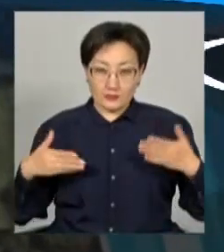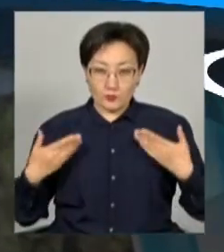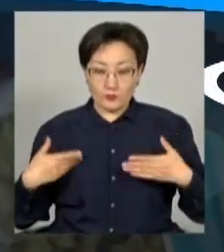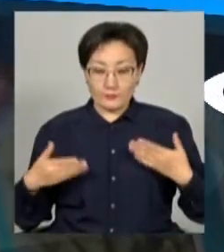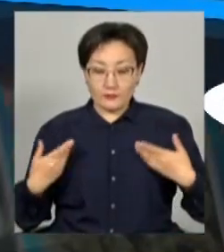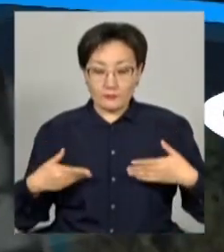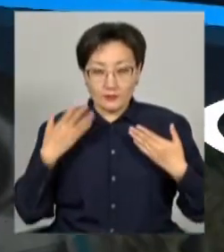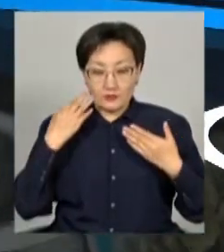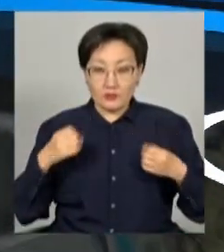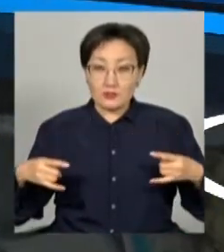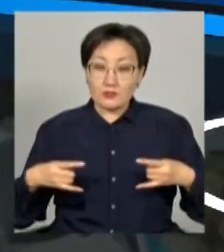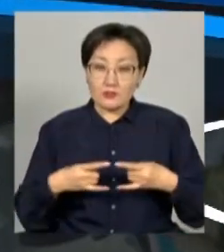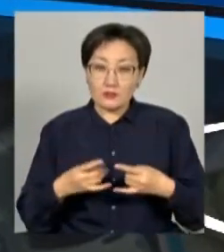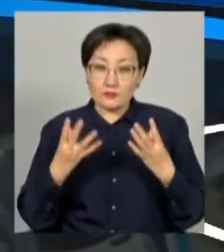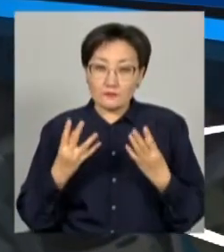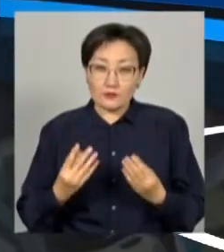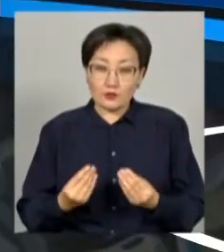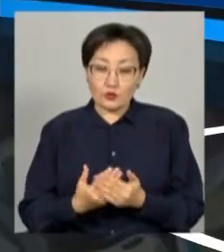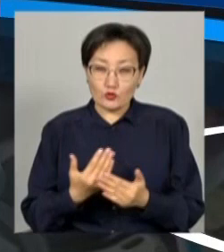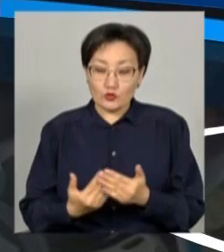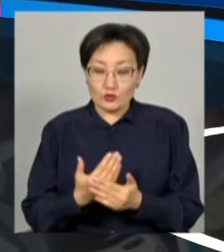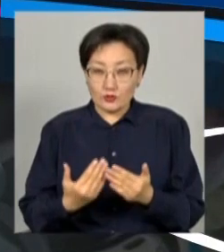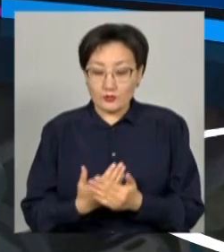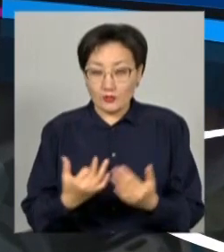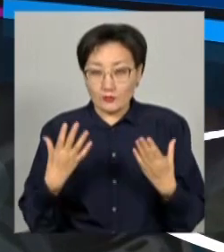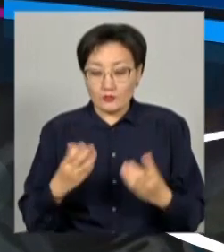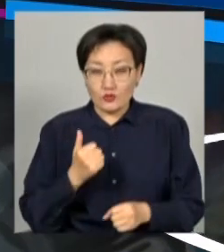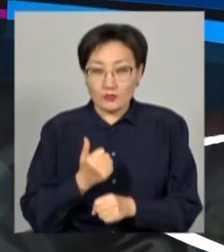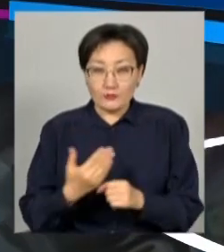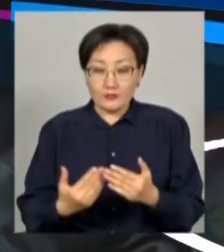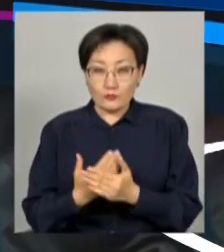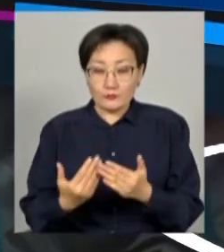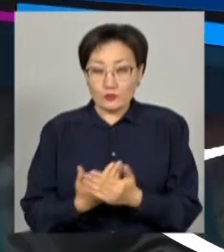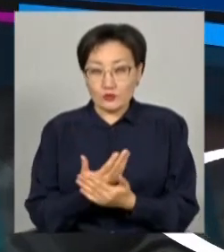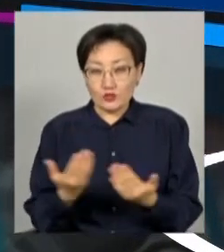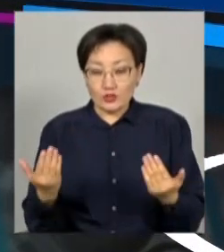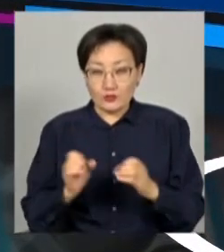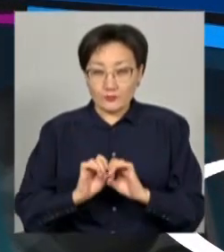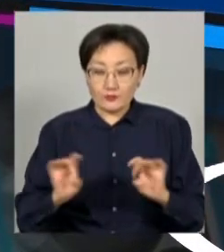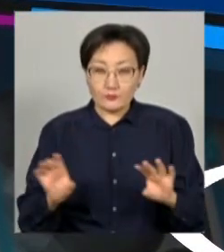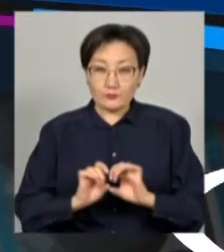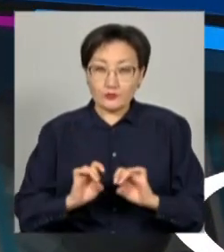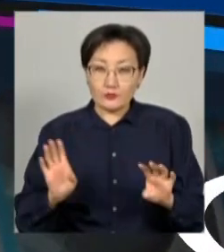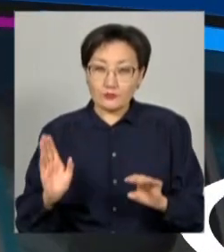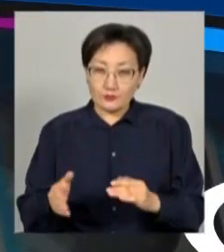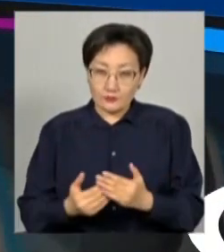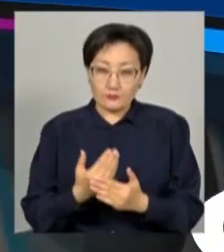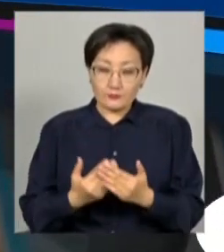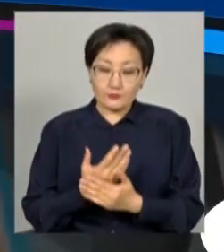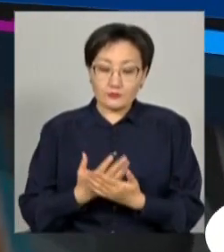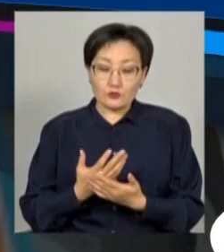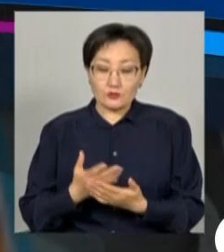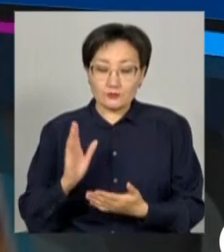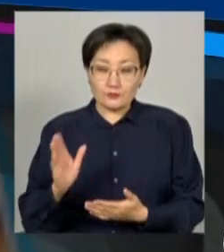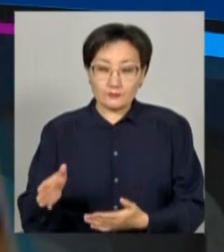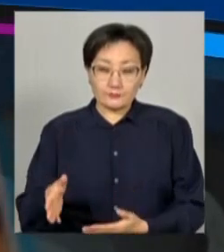Армысыздар, қадырлы көрермен, Алматы телеарнасының тікелей эфирінде күндізгі жаңалықтар студияда мен аяулым көлжігіт және әріптесім Бұлбұл Қалнұрқызы.